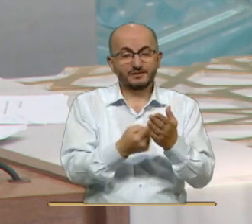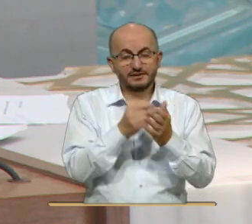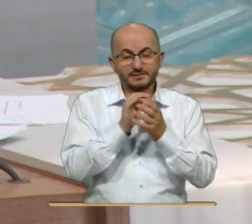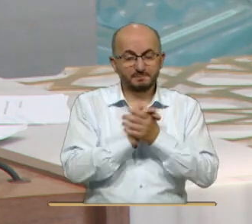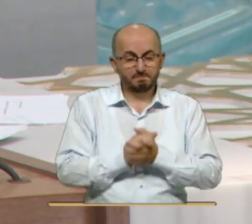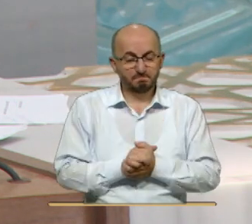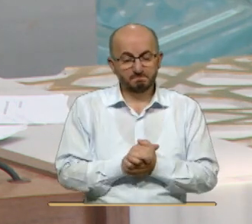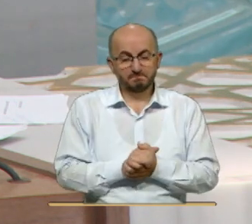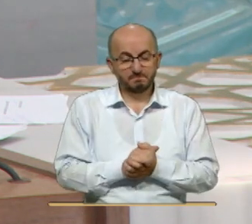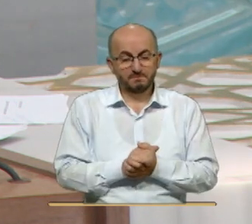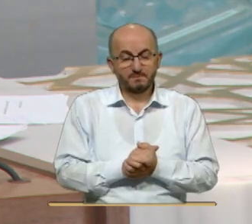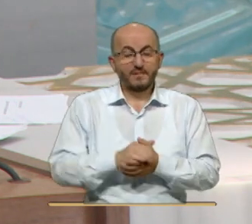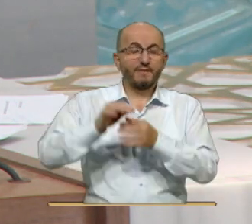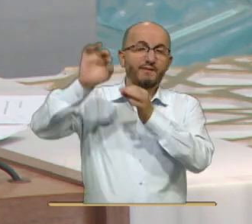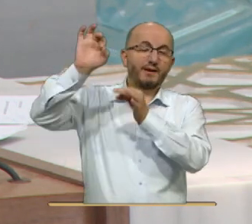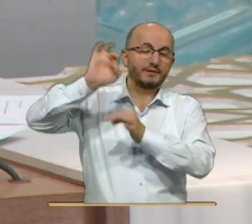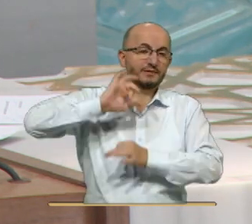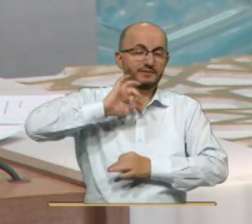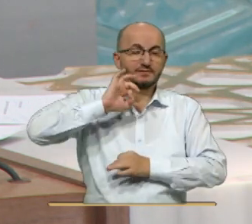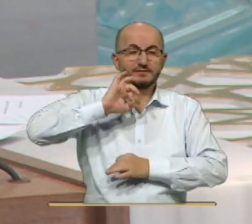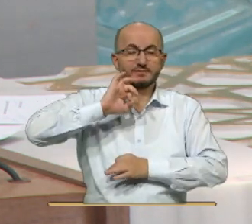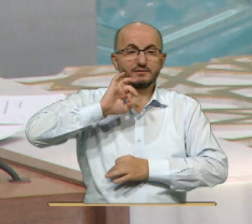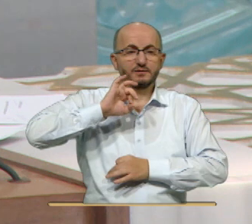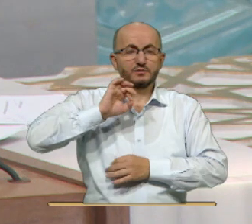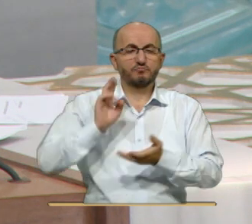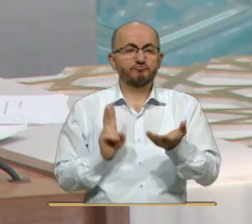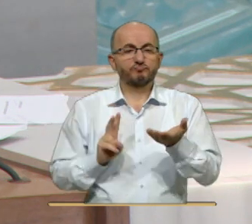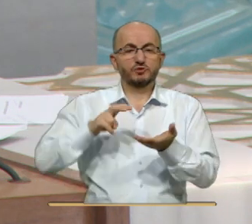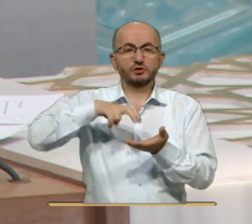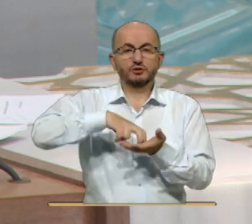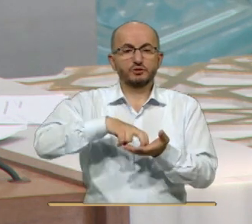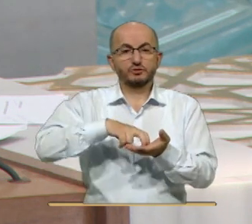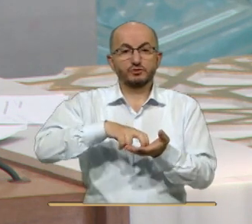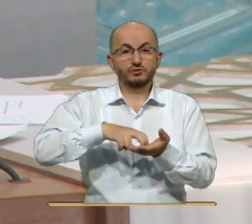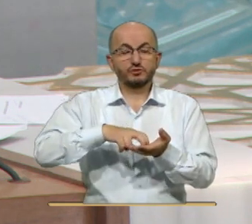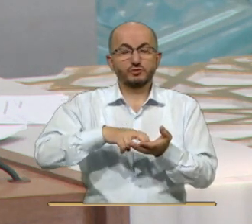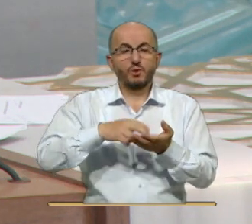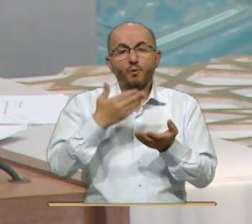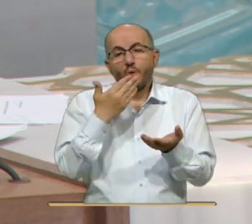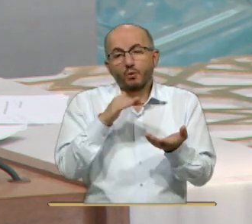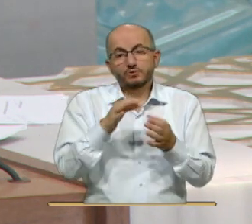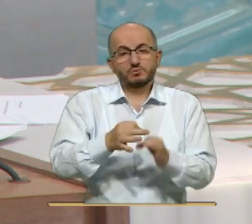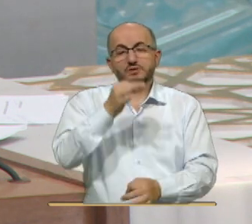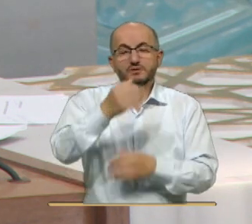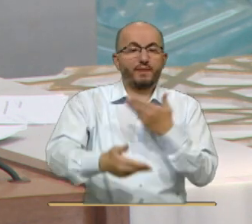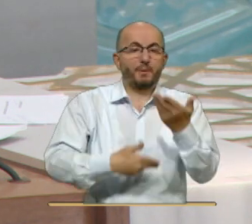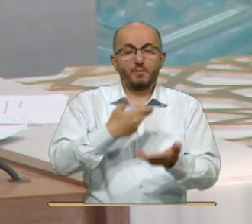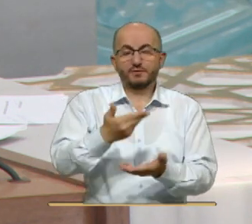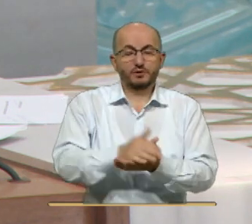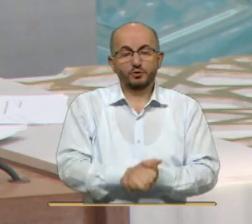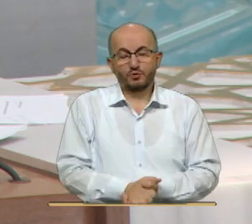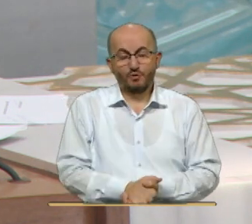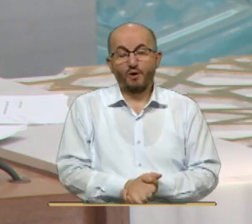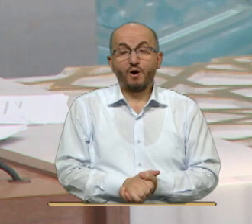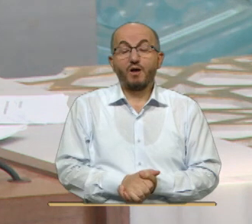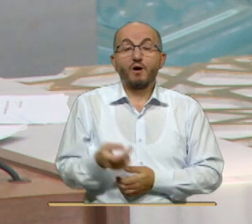Vahyin diriltici liğinden, yoksun bir insandan bahsediyor.